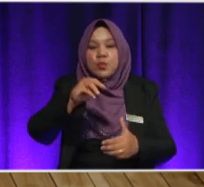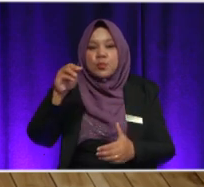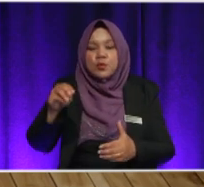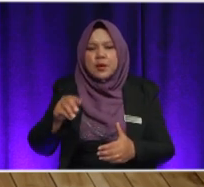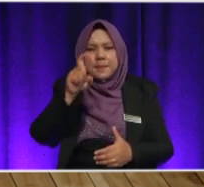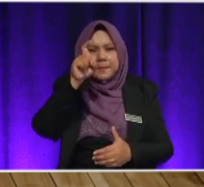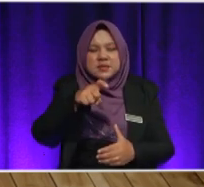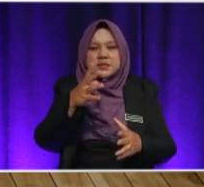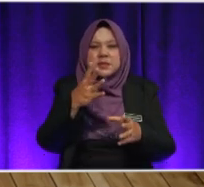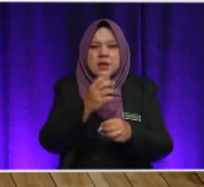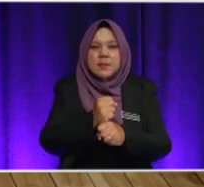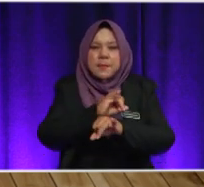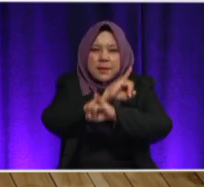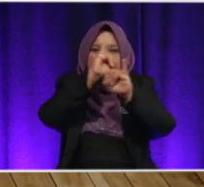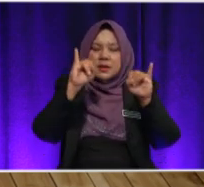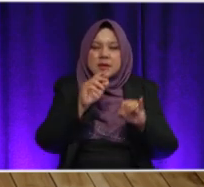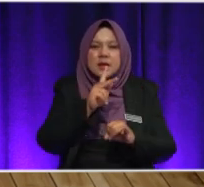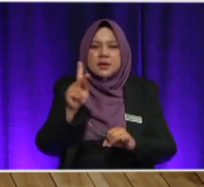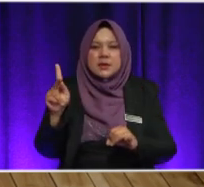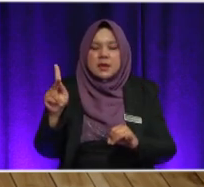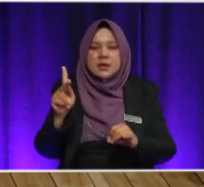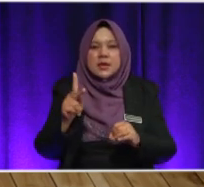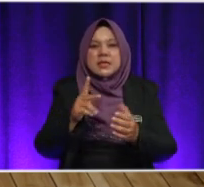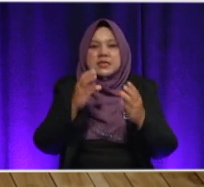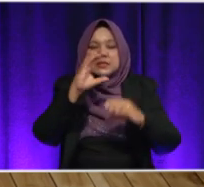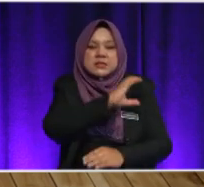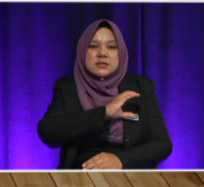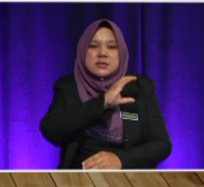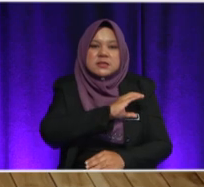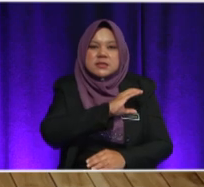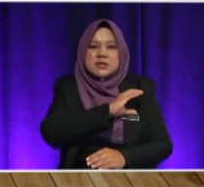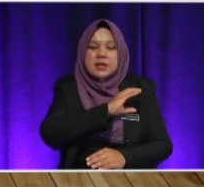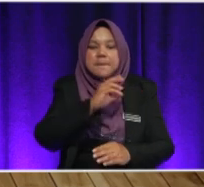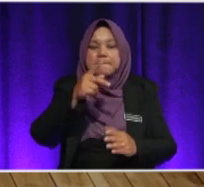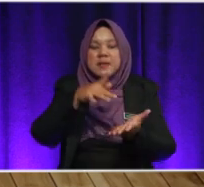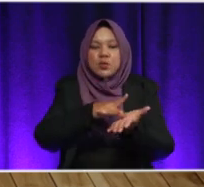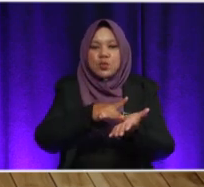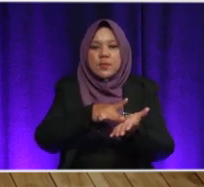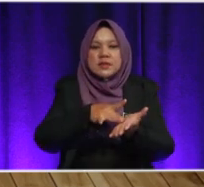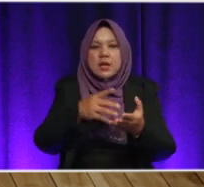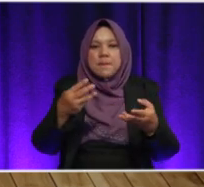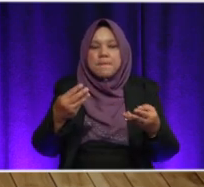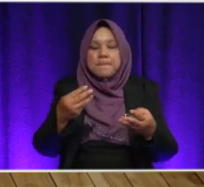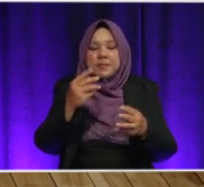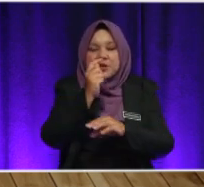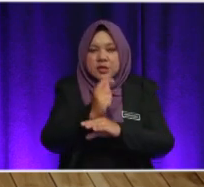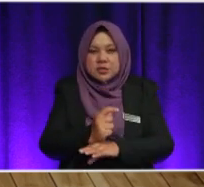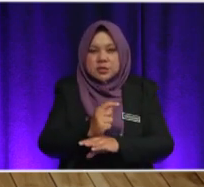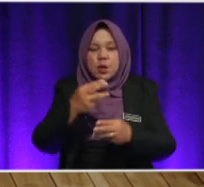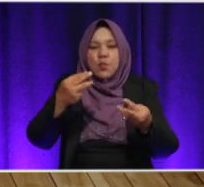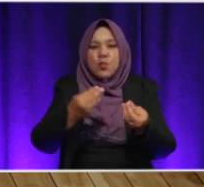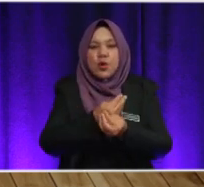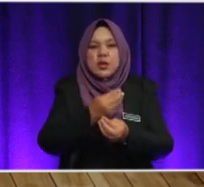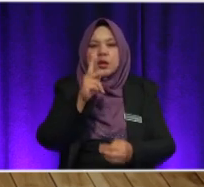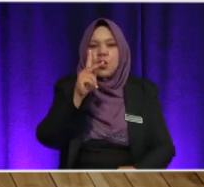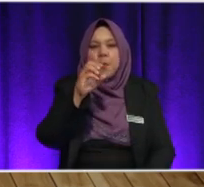mesti dapat menerangkan ciri perubahan tradisional modern dan complementary dengan betul yang